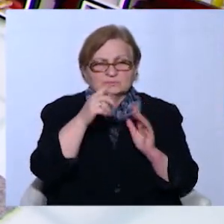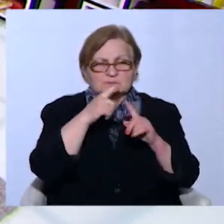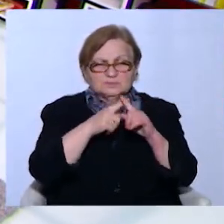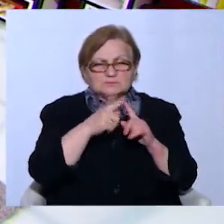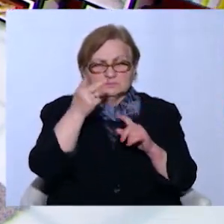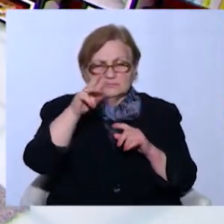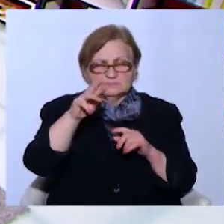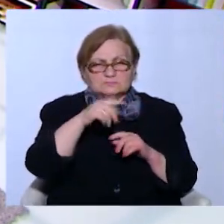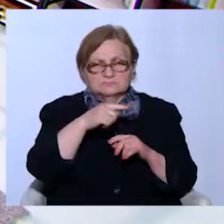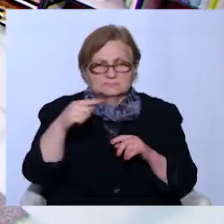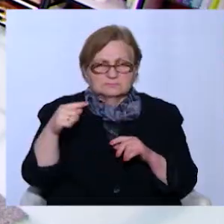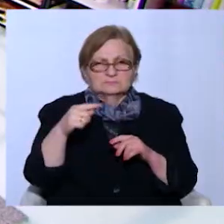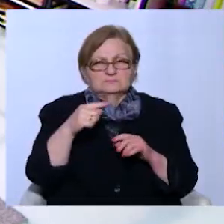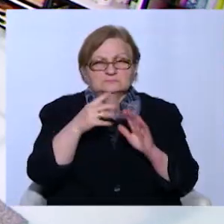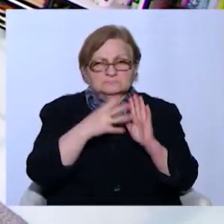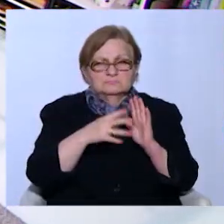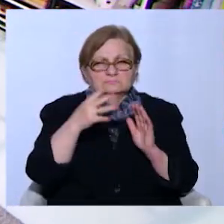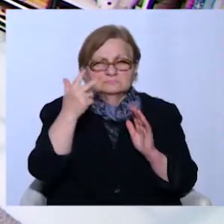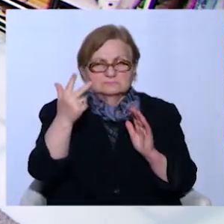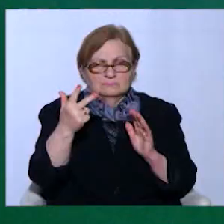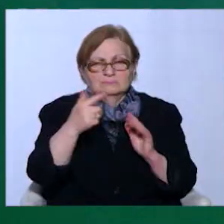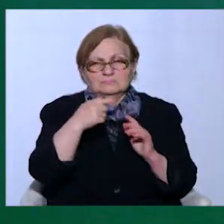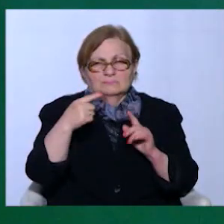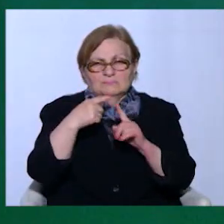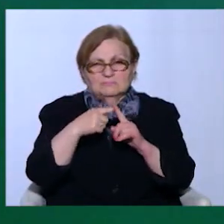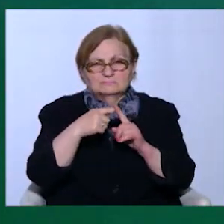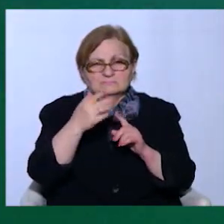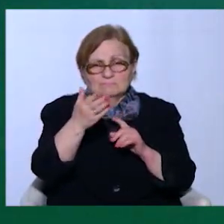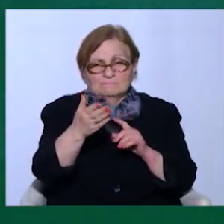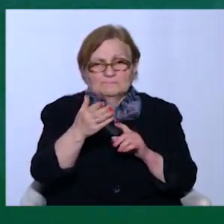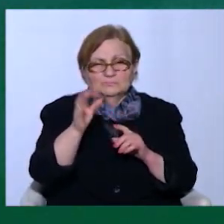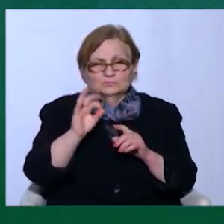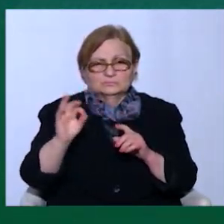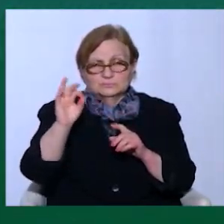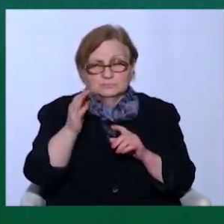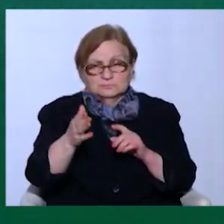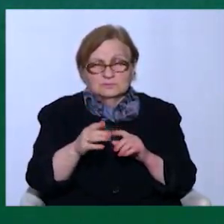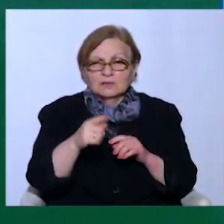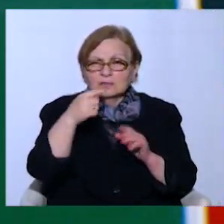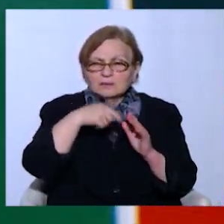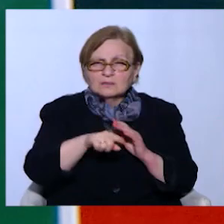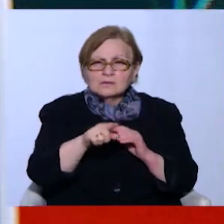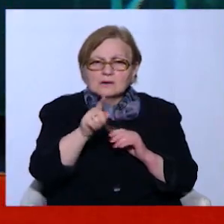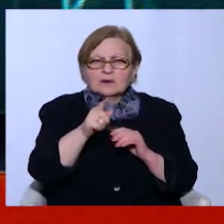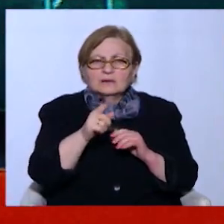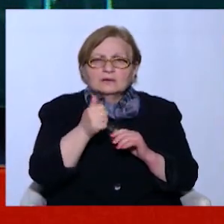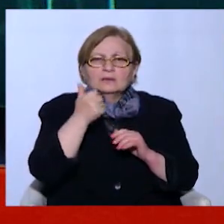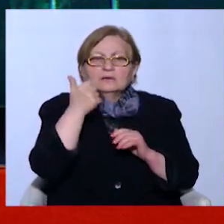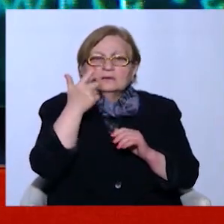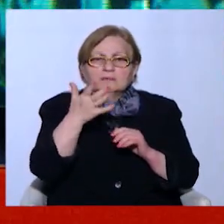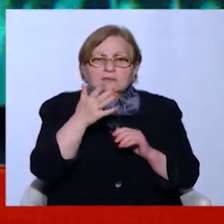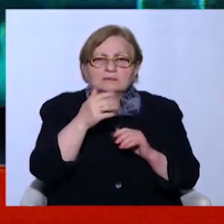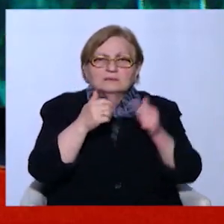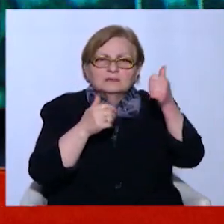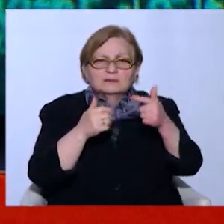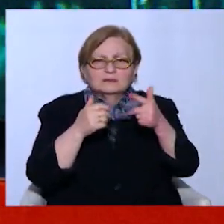მინუს 93x პლუს 35 უდრის 0-ს განტოლებას რამდენი ამონახსნი აქვს? მოგეხსენებათ,